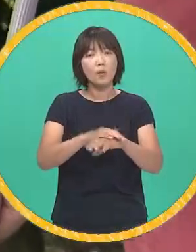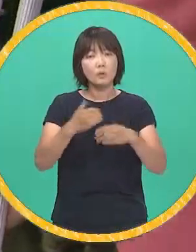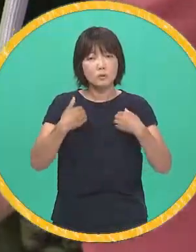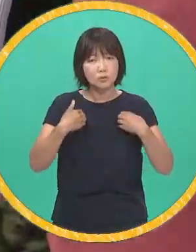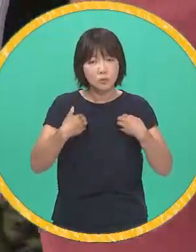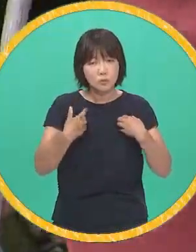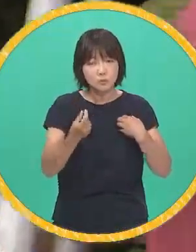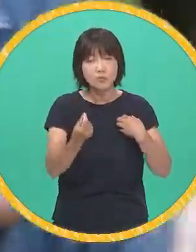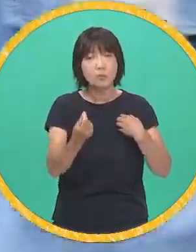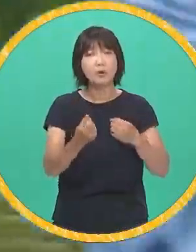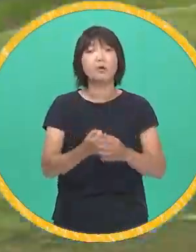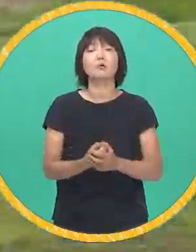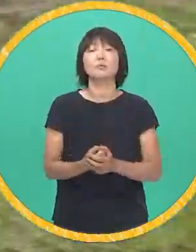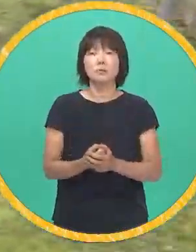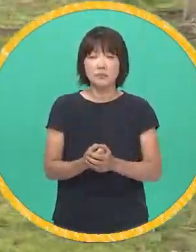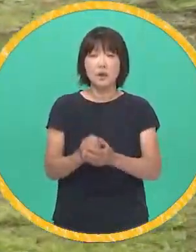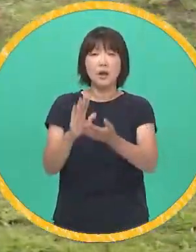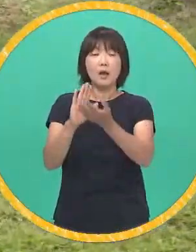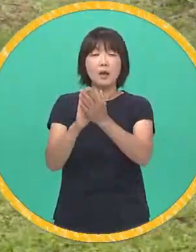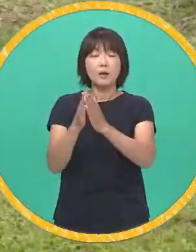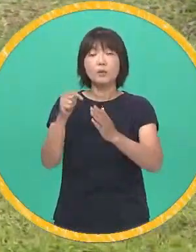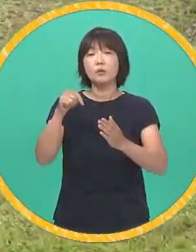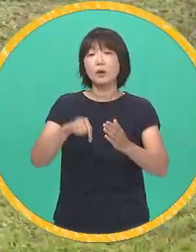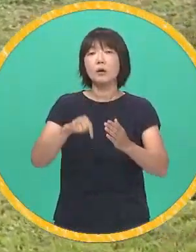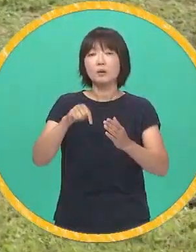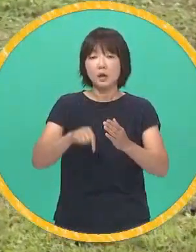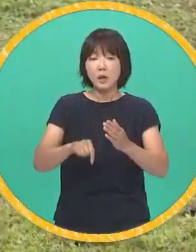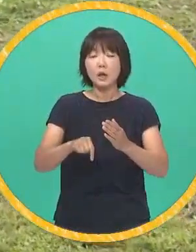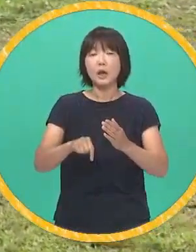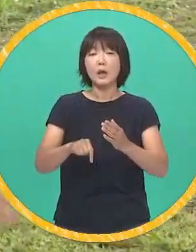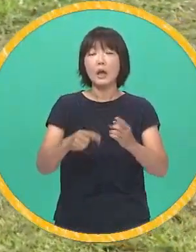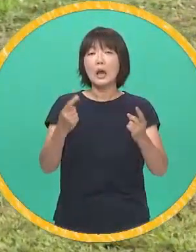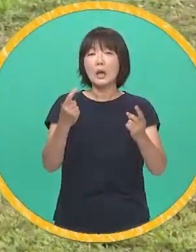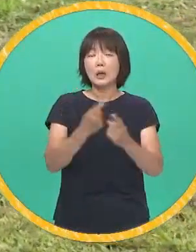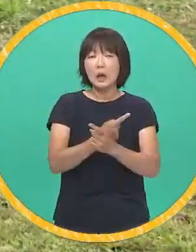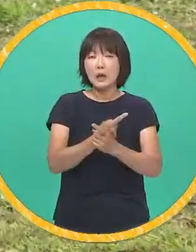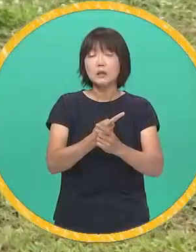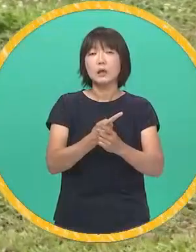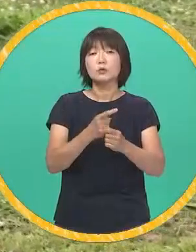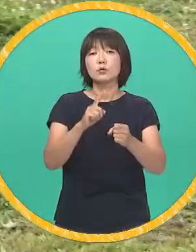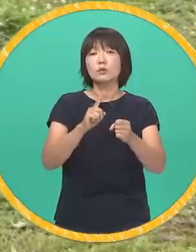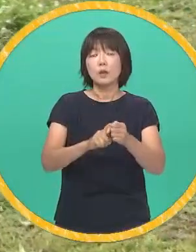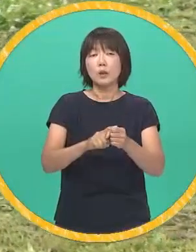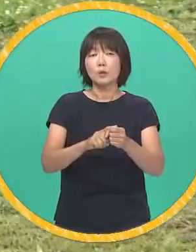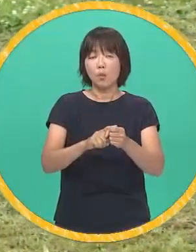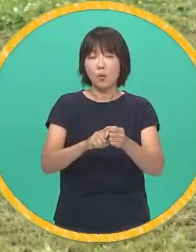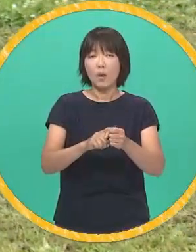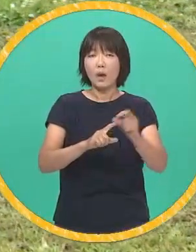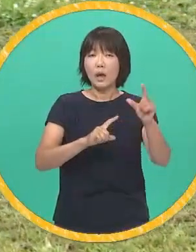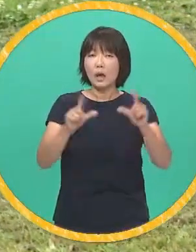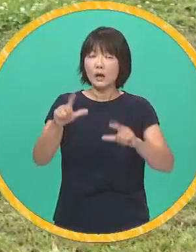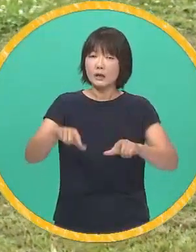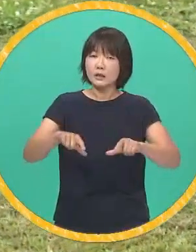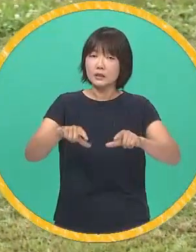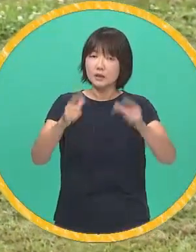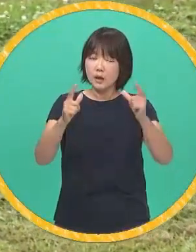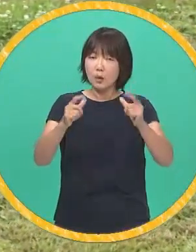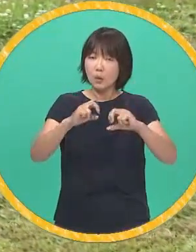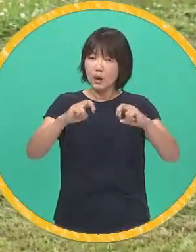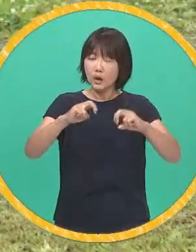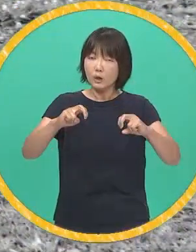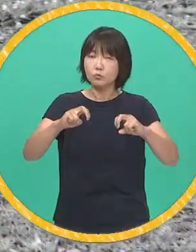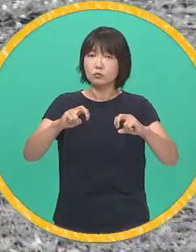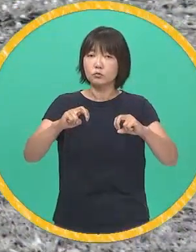ものの印ですかはいえーと神奈川県の方でへとこれを改善するための樹形を開発してい